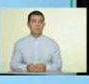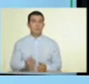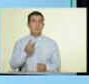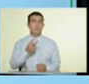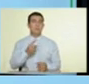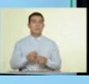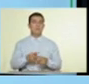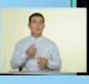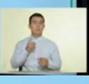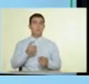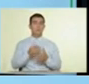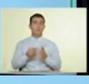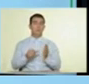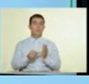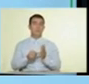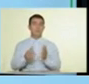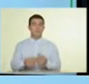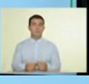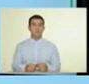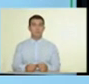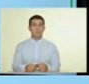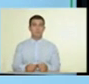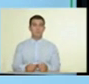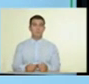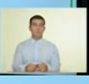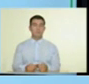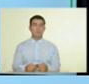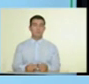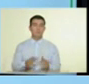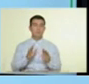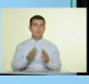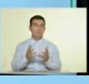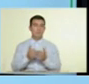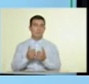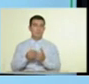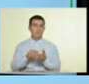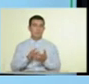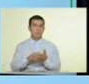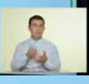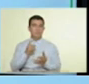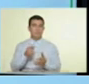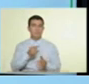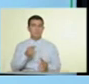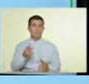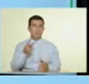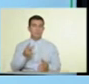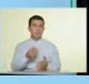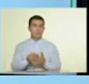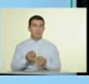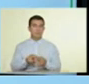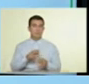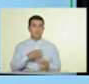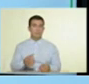x teng 6 ga. Bu tenglamani yechib qo'ysak bo'ldi. X barobar 6 ayro